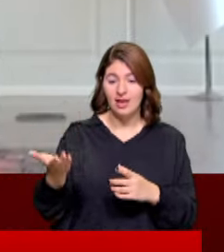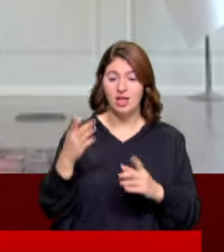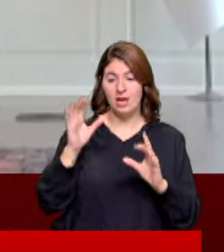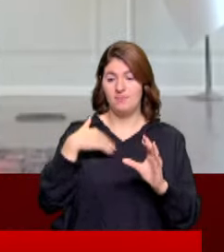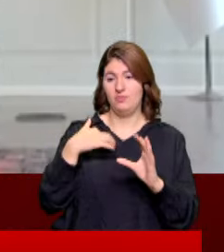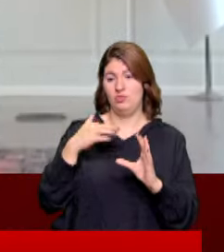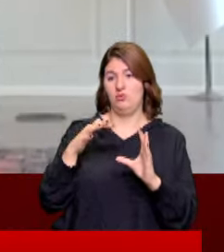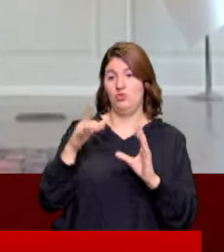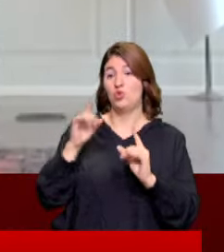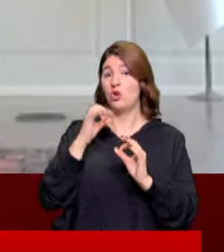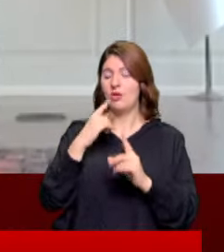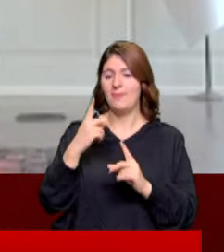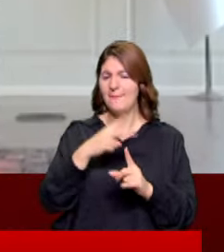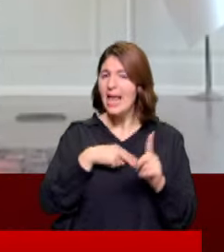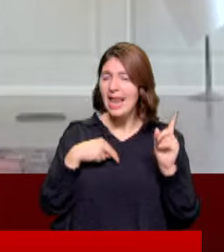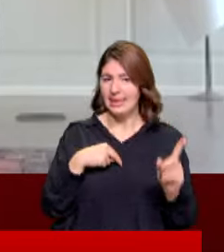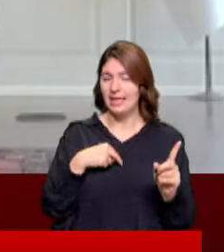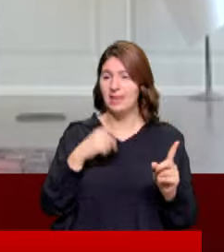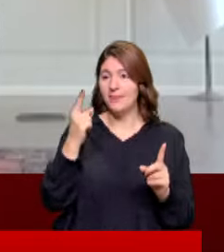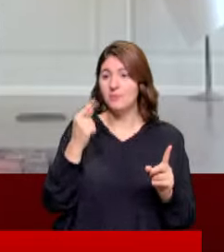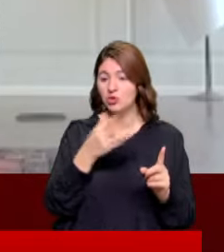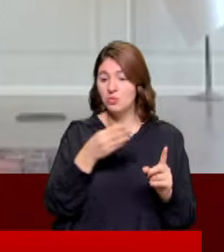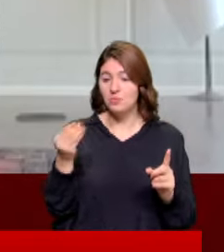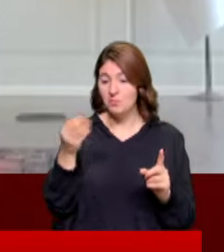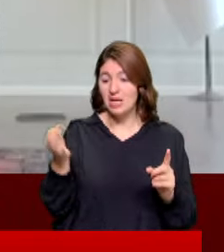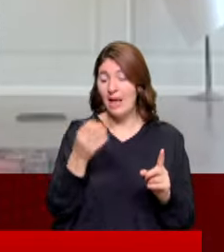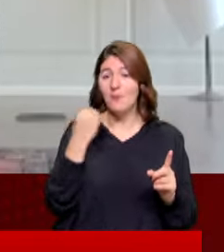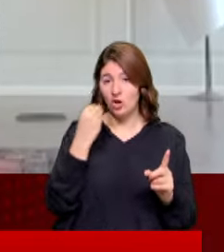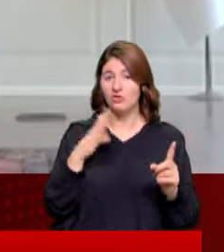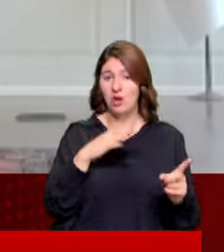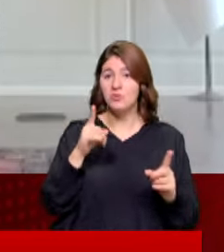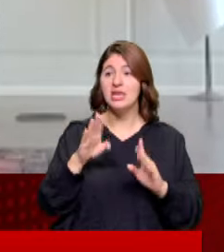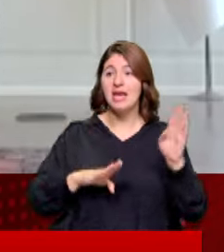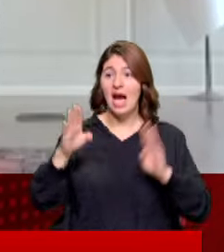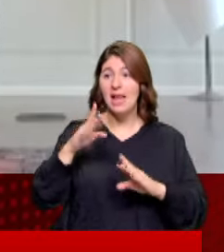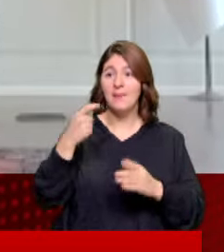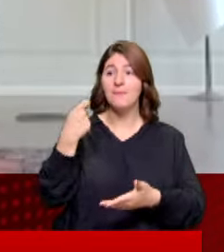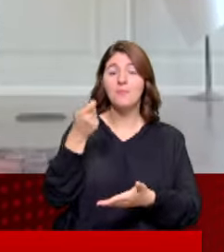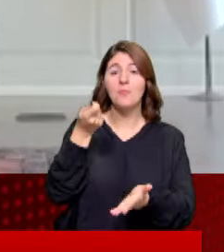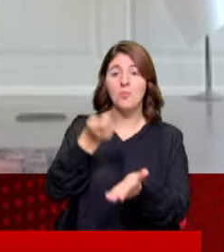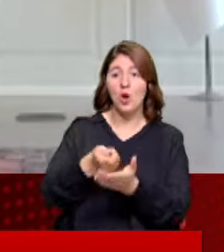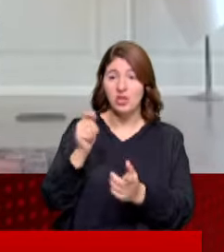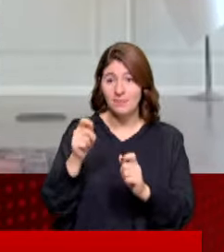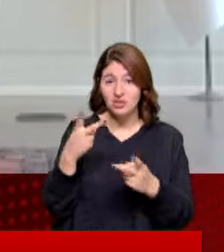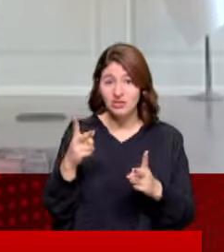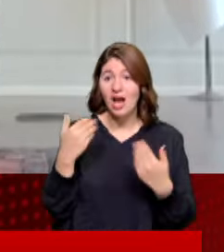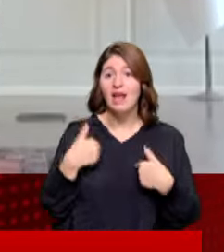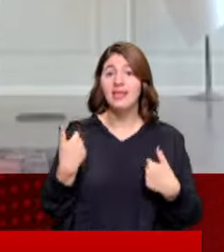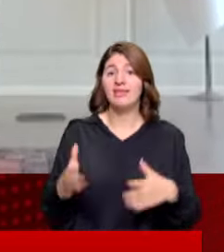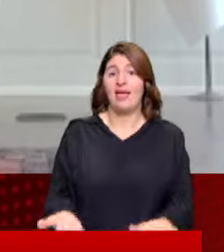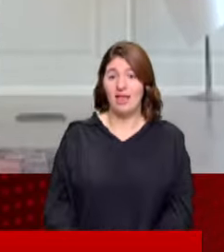şunu söyledik. Bir belediyenin 1,5 milyar borcu var. Bu ihalenin bedelini ödeyecek durumda